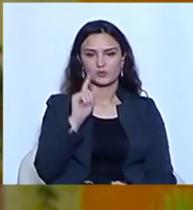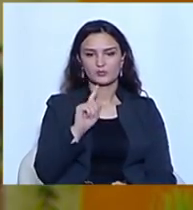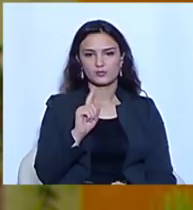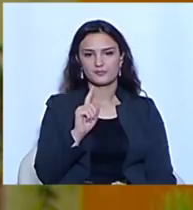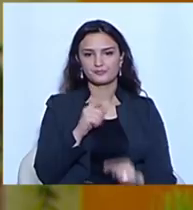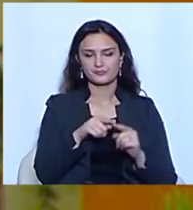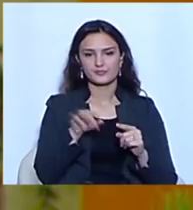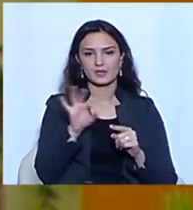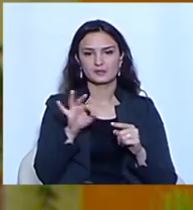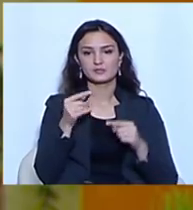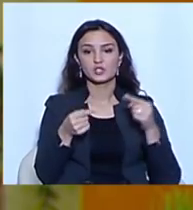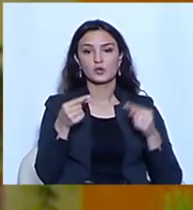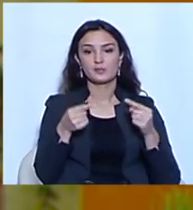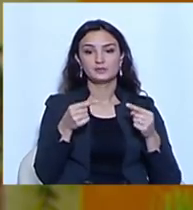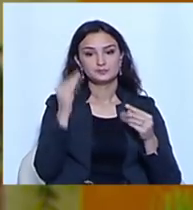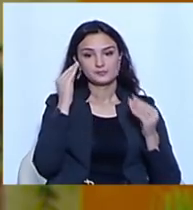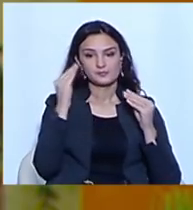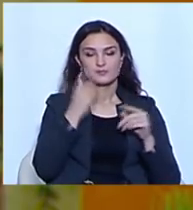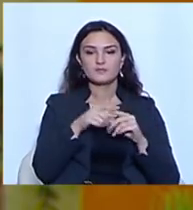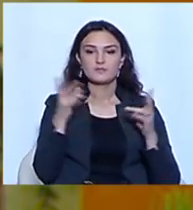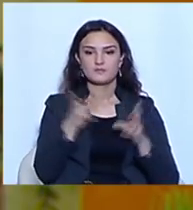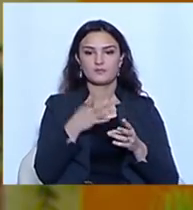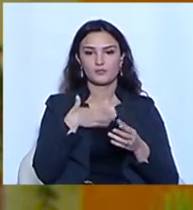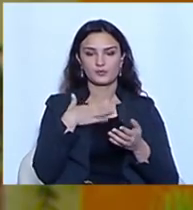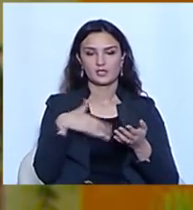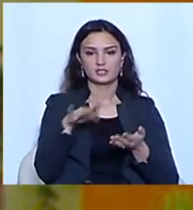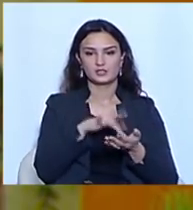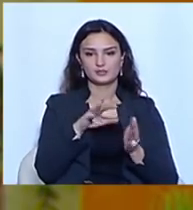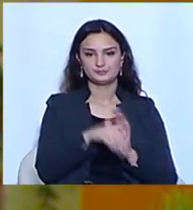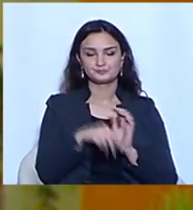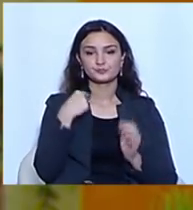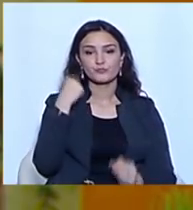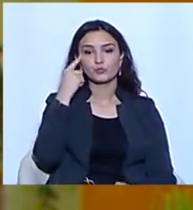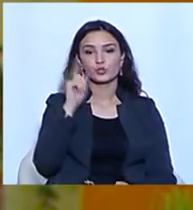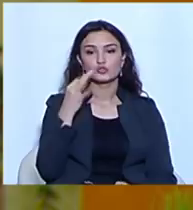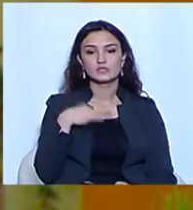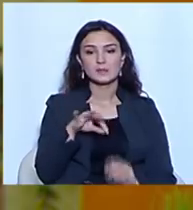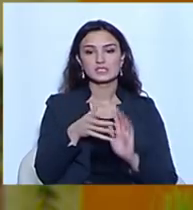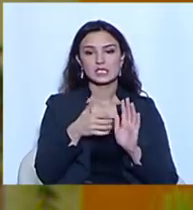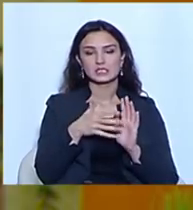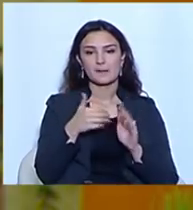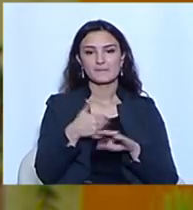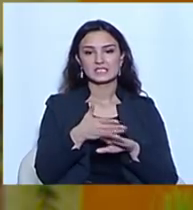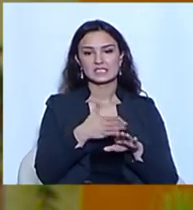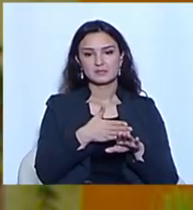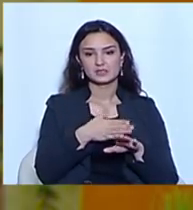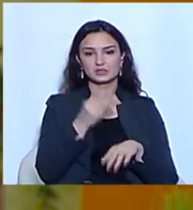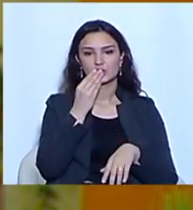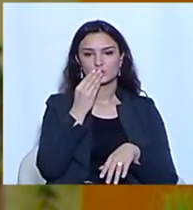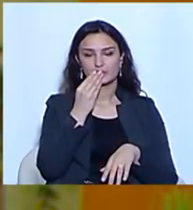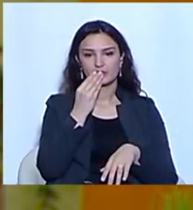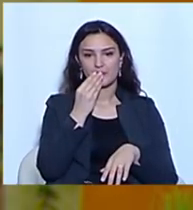ამაზე მსჯელობა არის ძალიან საჭირო ჩვენს ქვეყანაში. ჩვენ გონია რომ შვილებს აკლიათ ფეხსაცმელი,